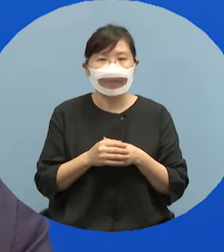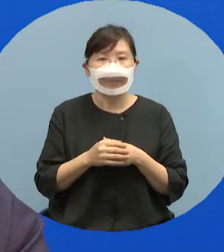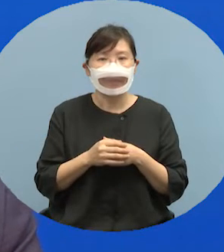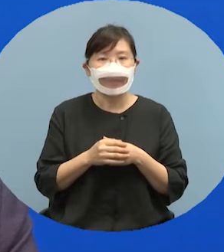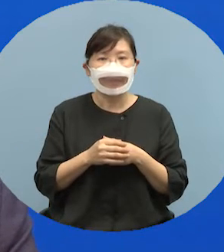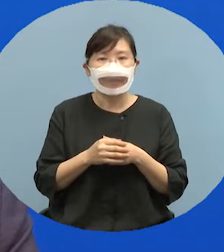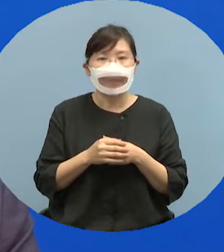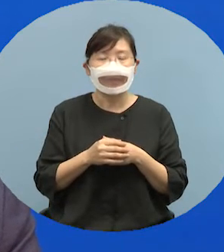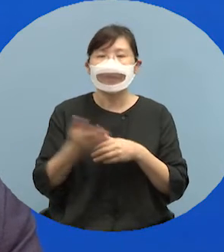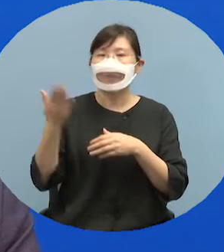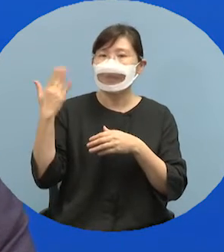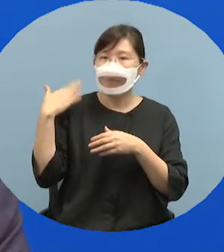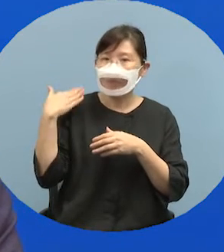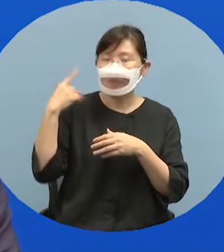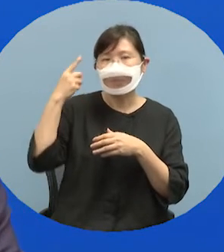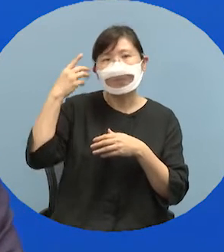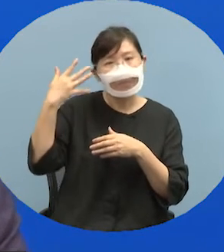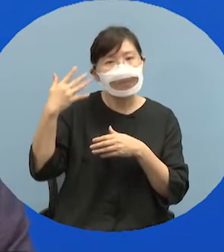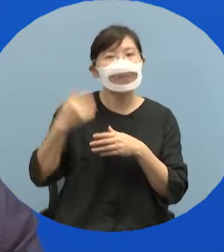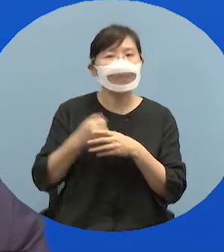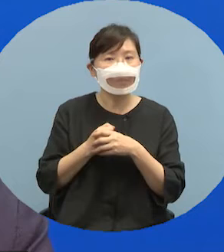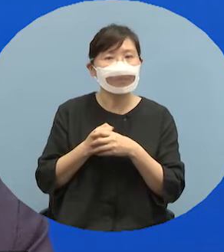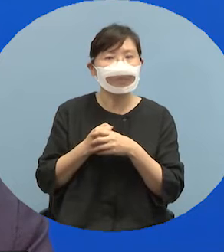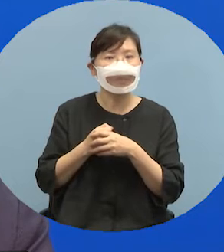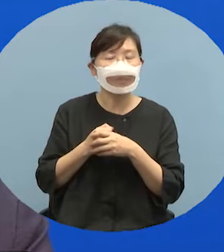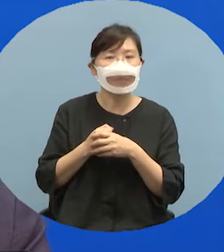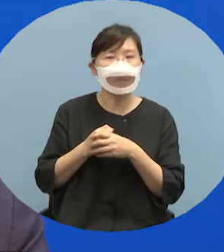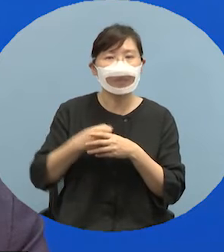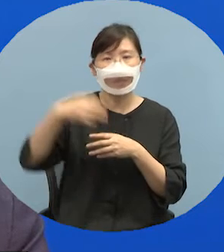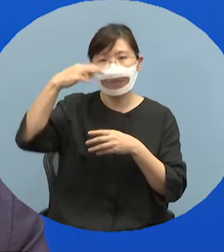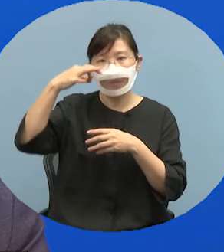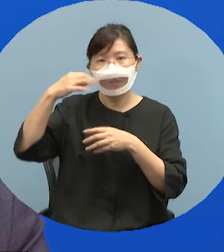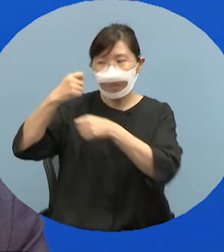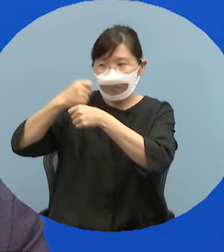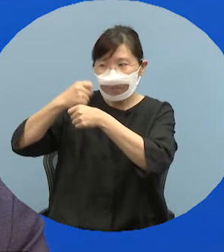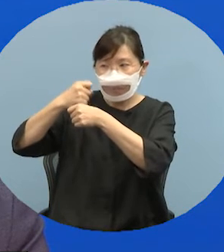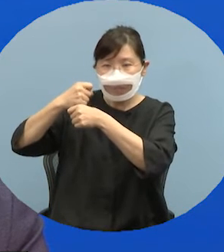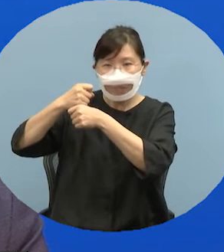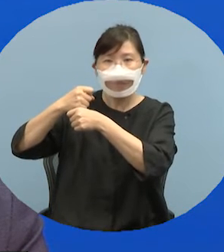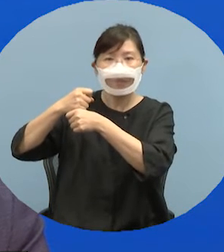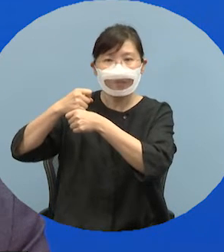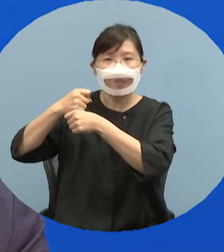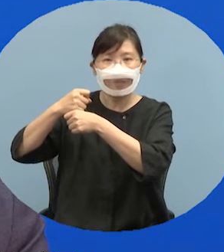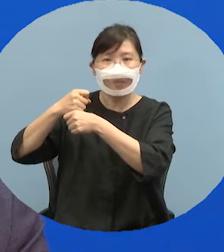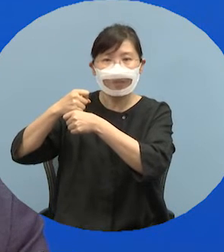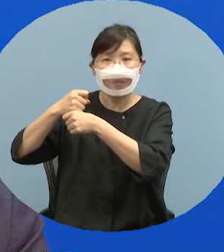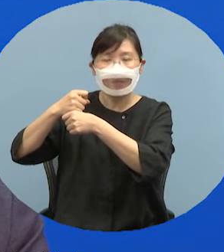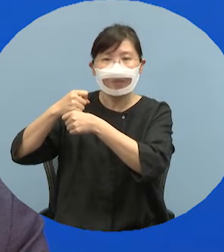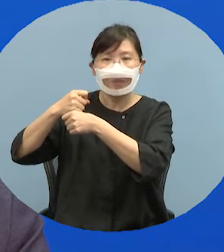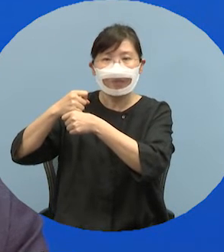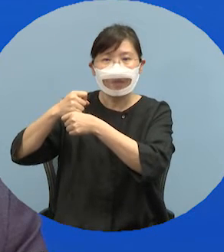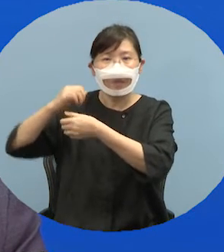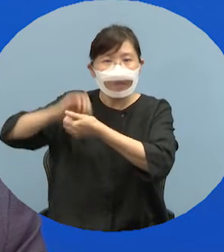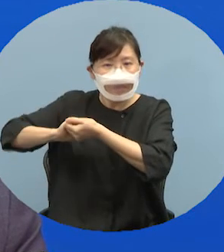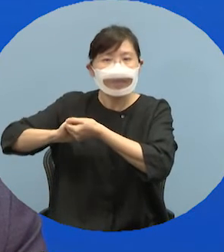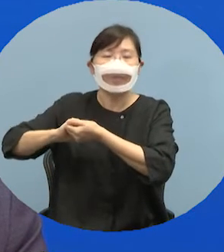話說咧，過去呢幾日喺藥廠嘅全力配合同埋支持之下，特區政府同埋醫